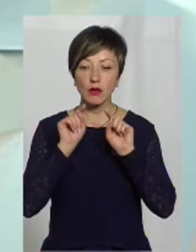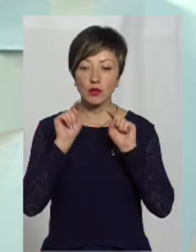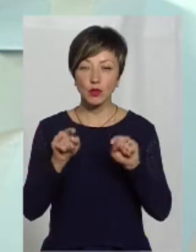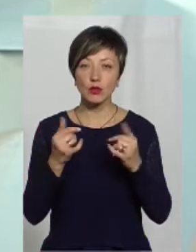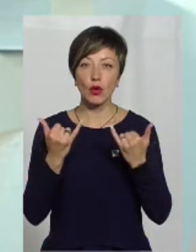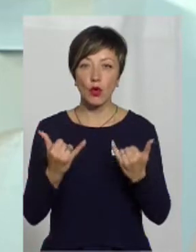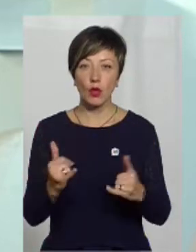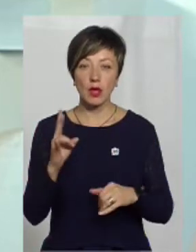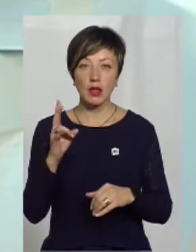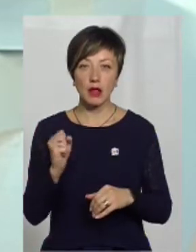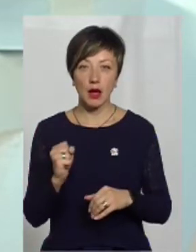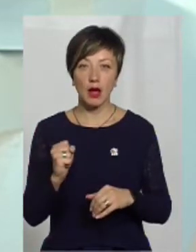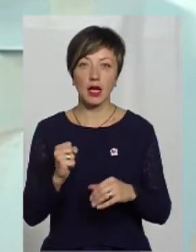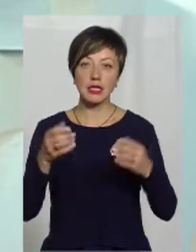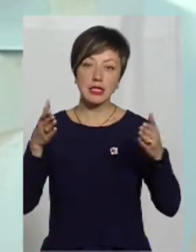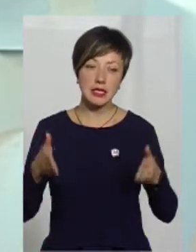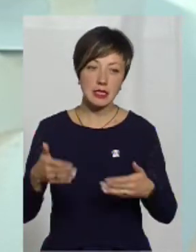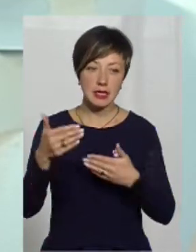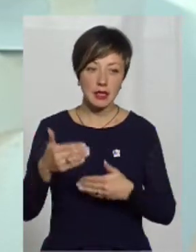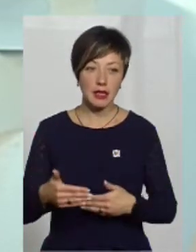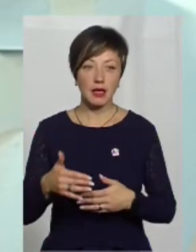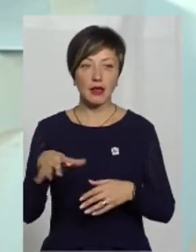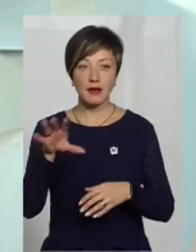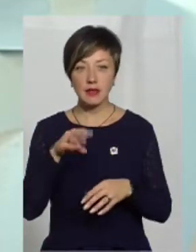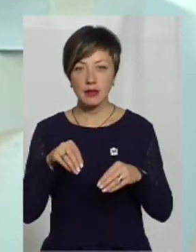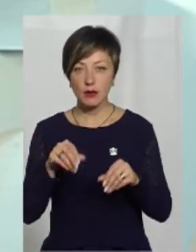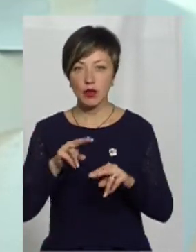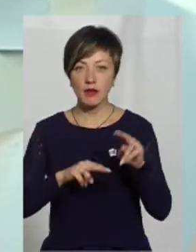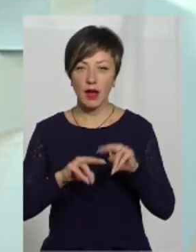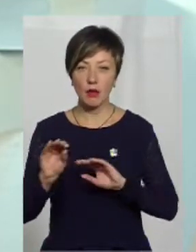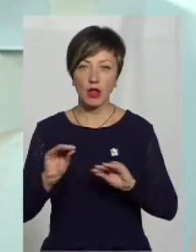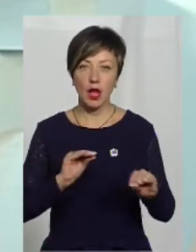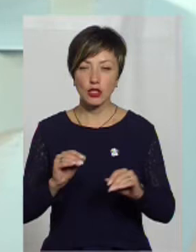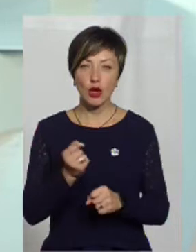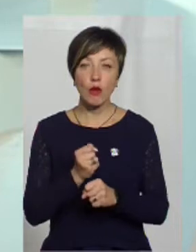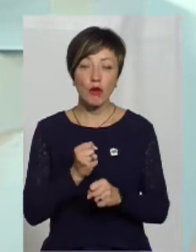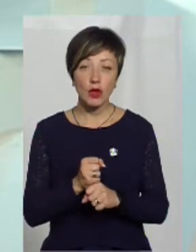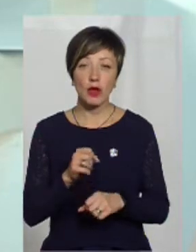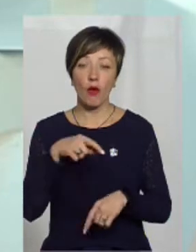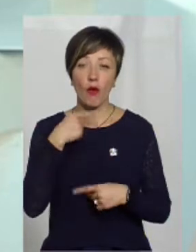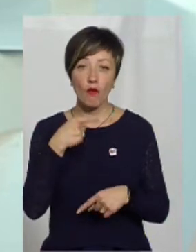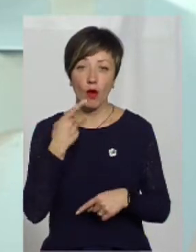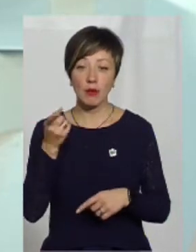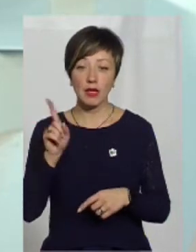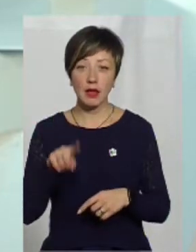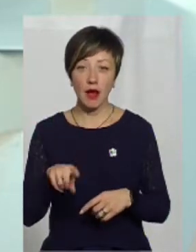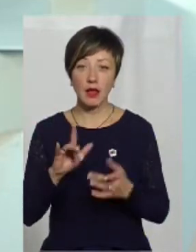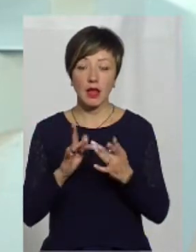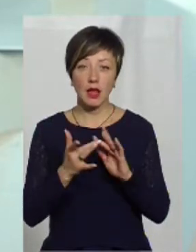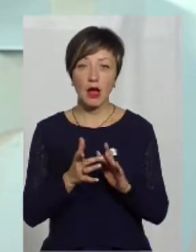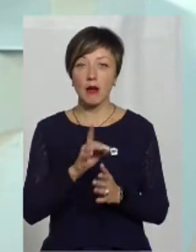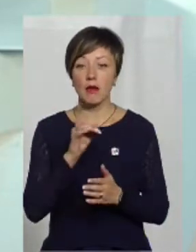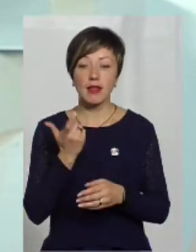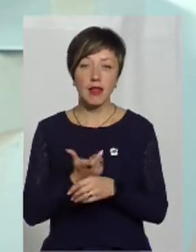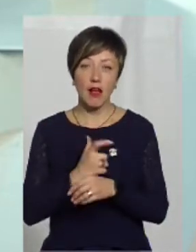акцентуємо сьогодні на стінах, на землі, на всіх будівельно-монтажних роботах. Говоримо навіть за інтернет, а